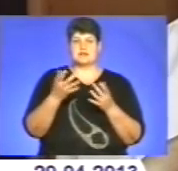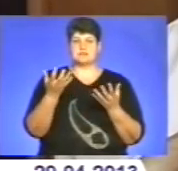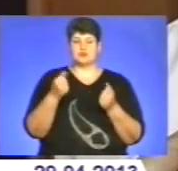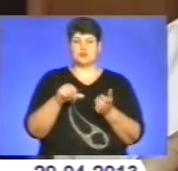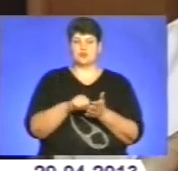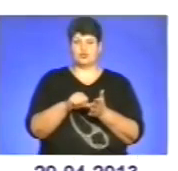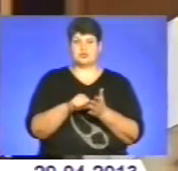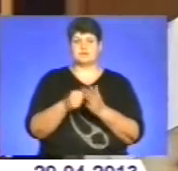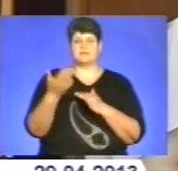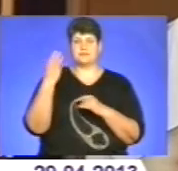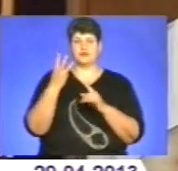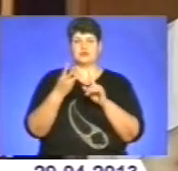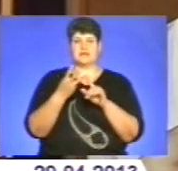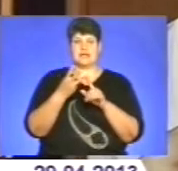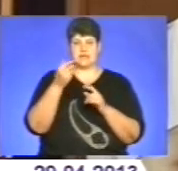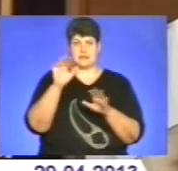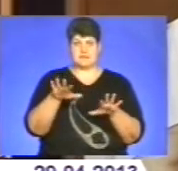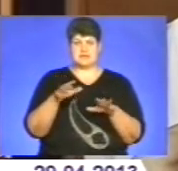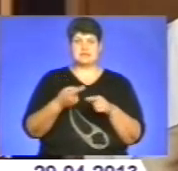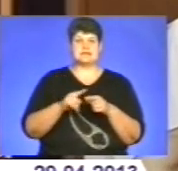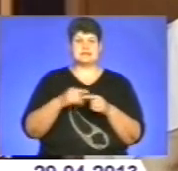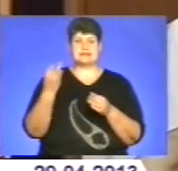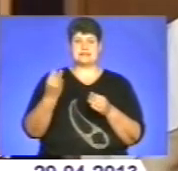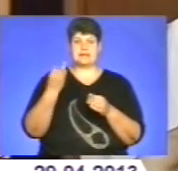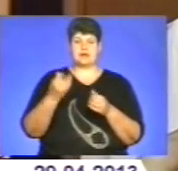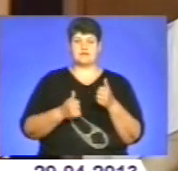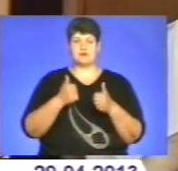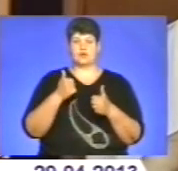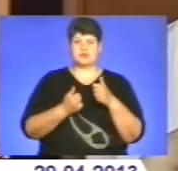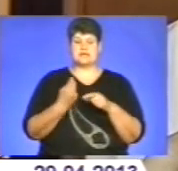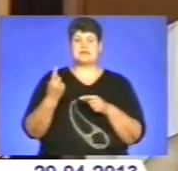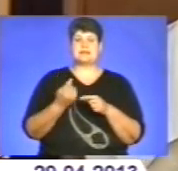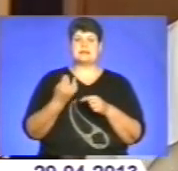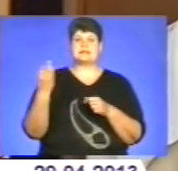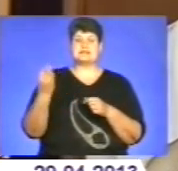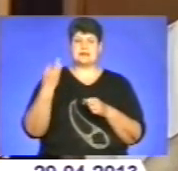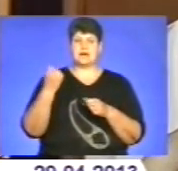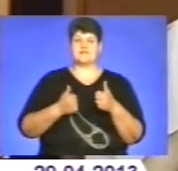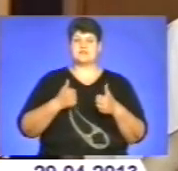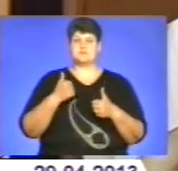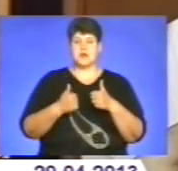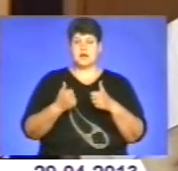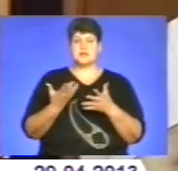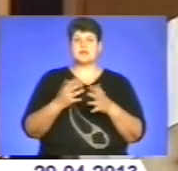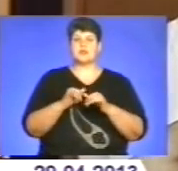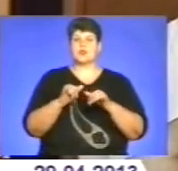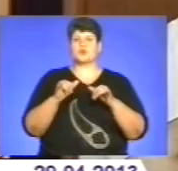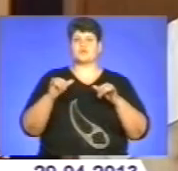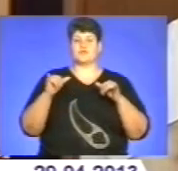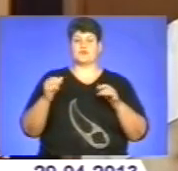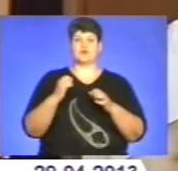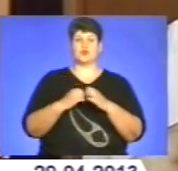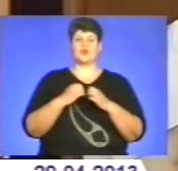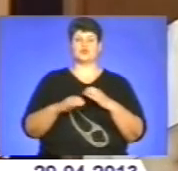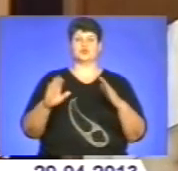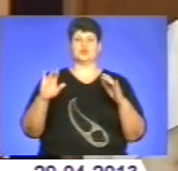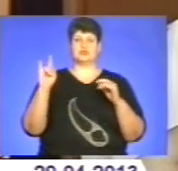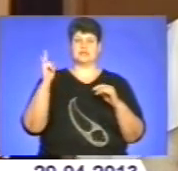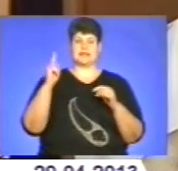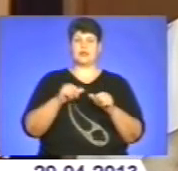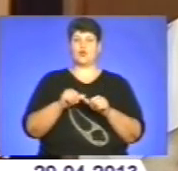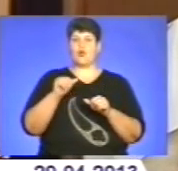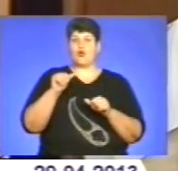було 3-є місце. Це дуже цікавий конкурс, цікаві змагання, в які розвиваю то кожну дитину